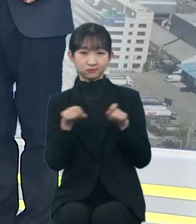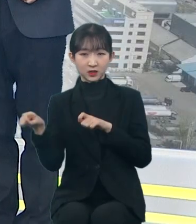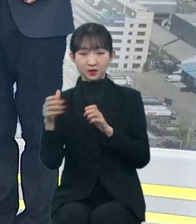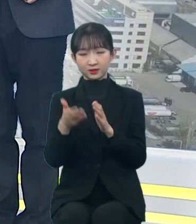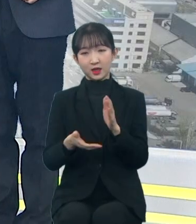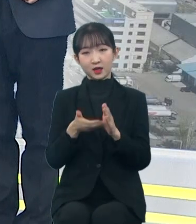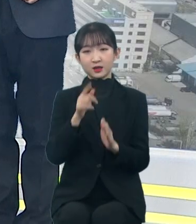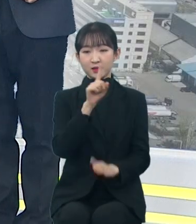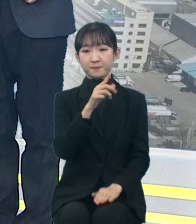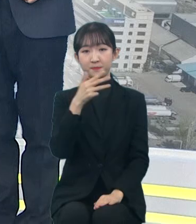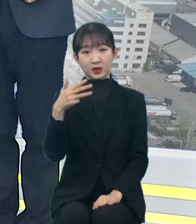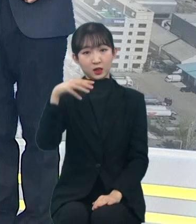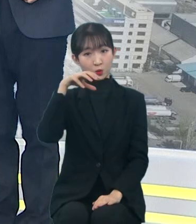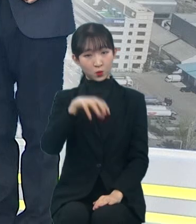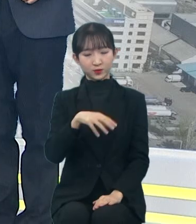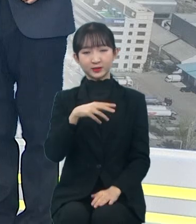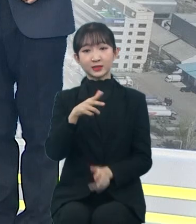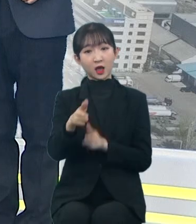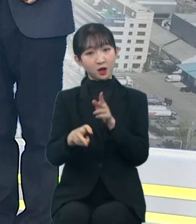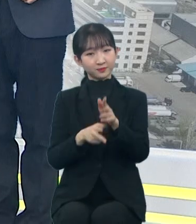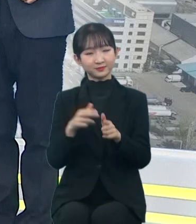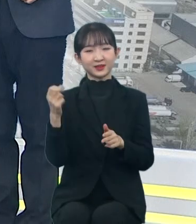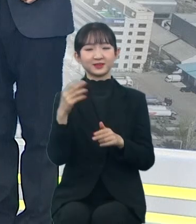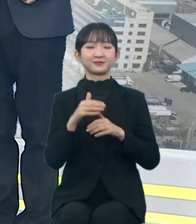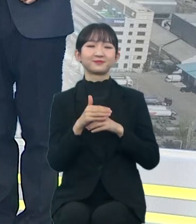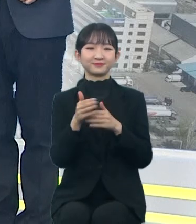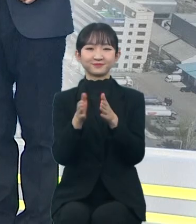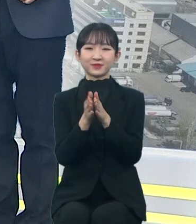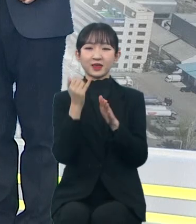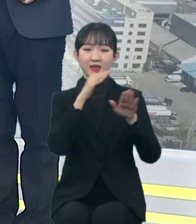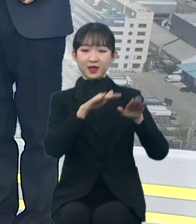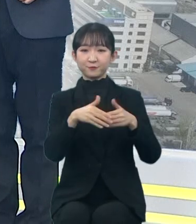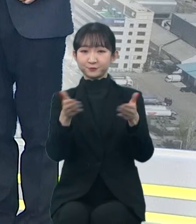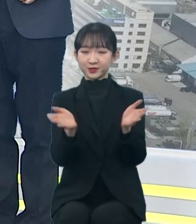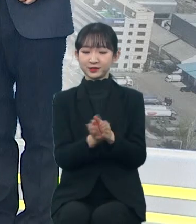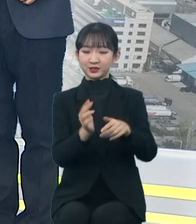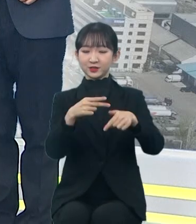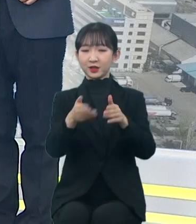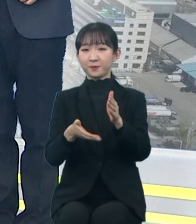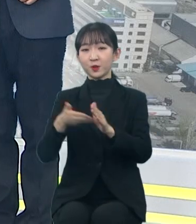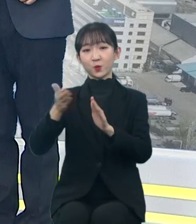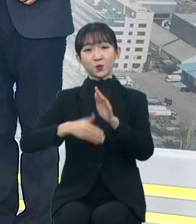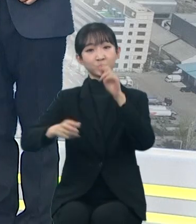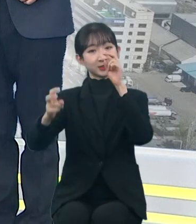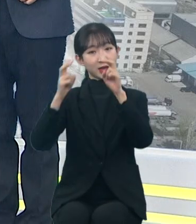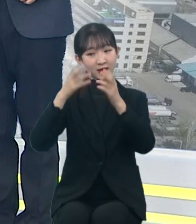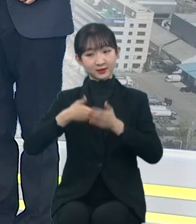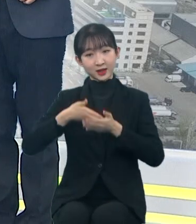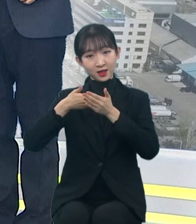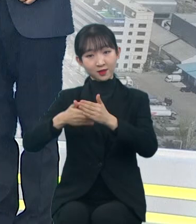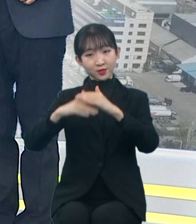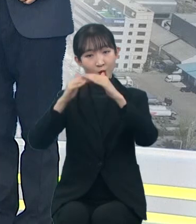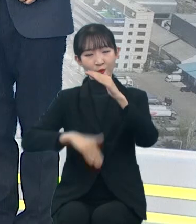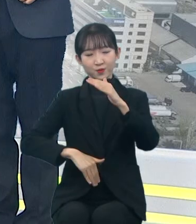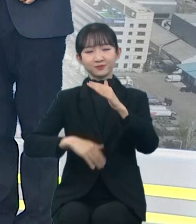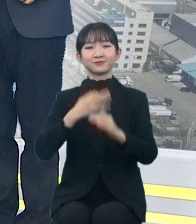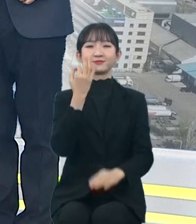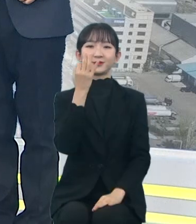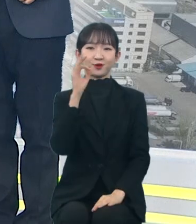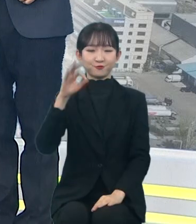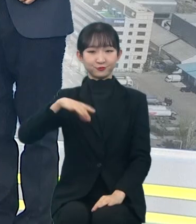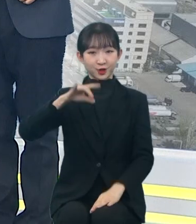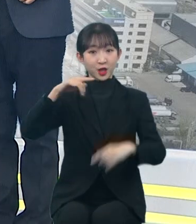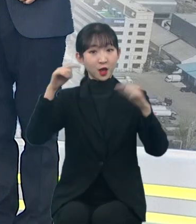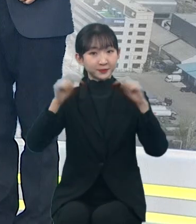18부두 재개발 사업이 탄력을 받게 됐습니다. 해양수산부는 인천항만공사가 제안한 사업의 타당성을 인정해 우선협상